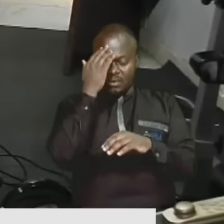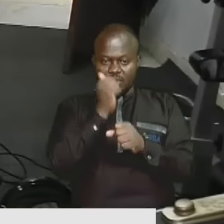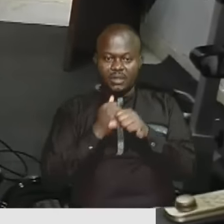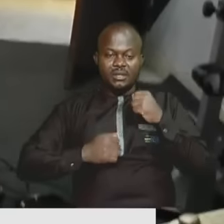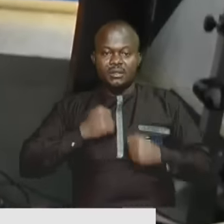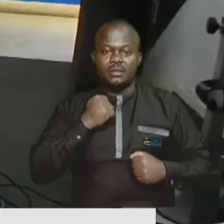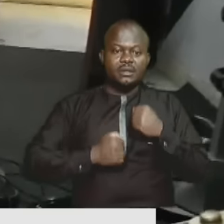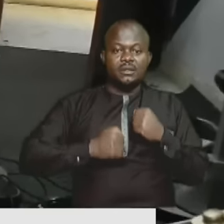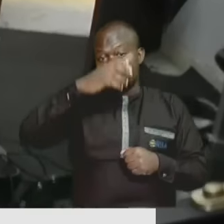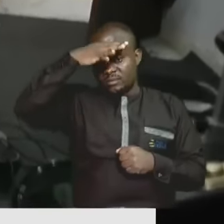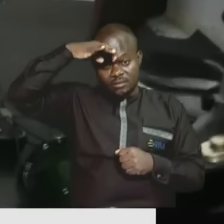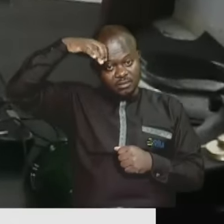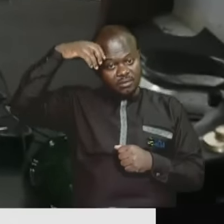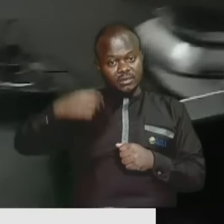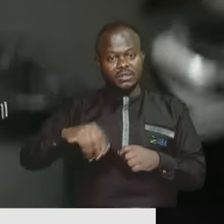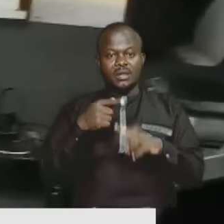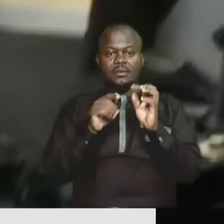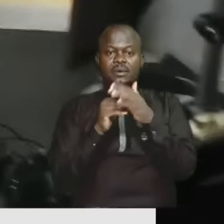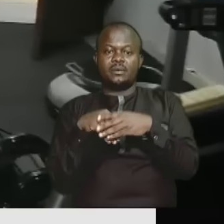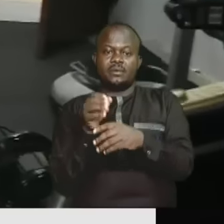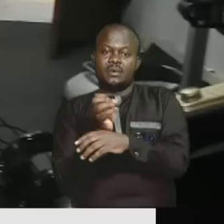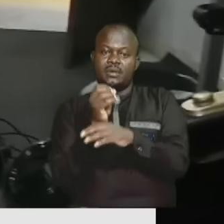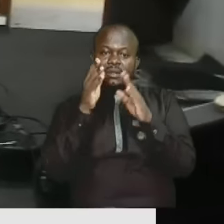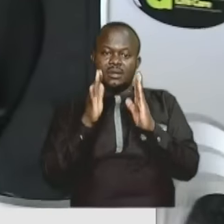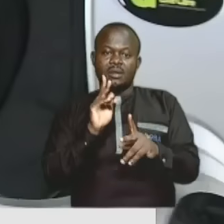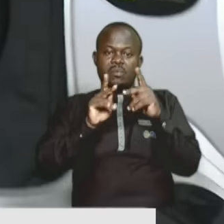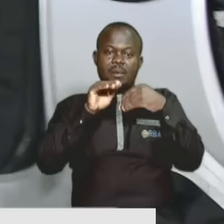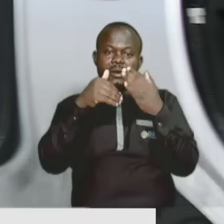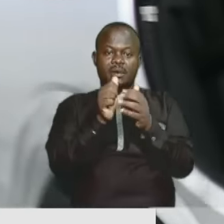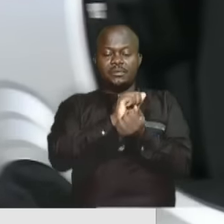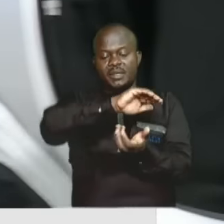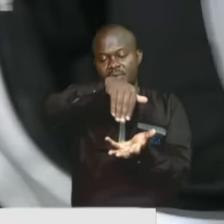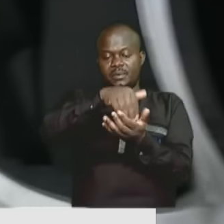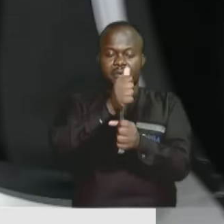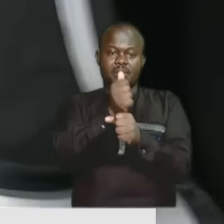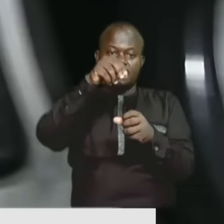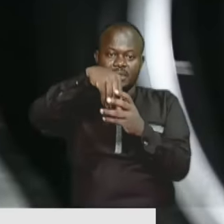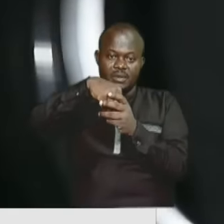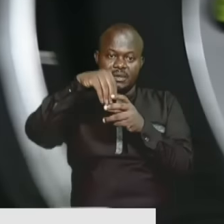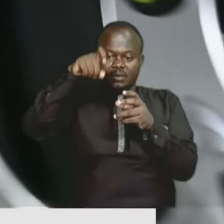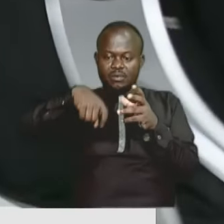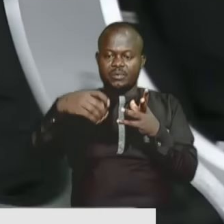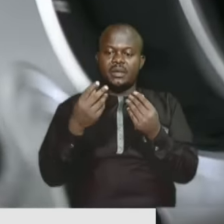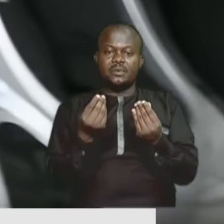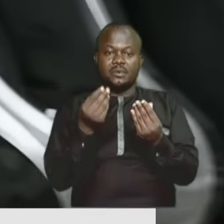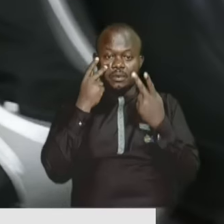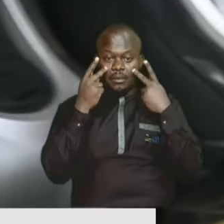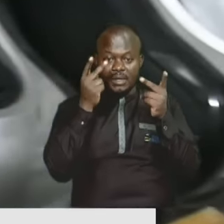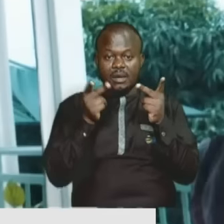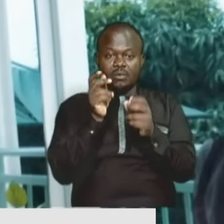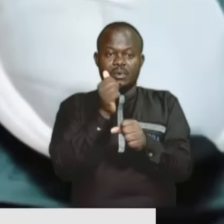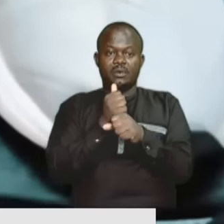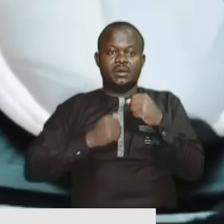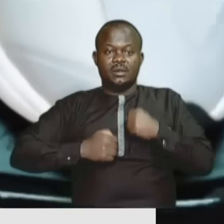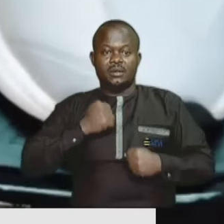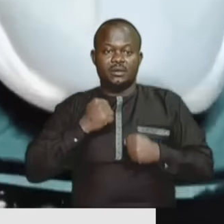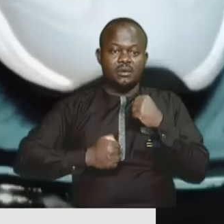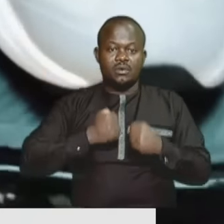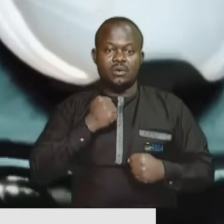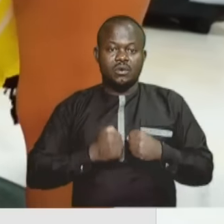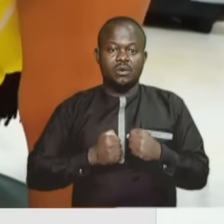munsi bigoranye, ahubwo bakagira inama abantu ndetse n'ibigo bakoreramo ko byaborohereza kujya babona aho bakorera siporo cyangwa se